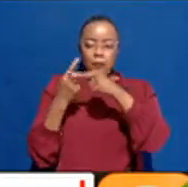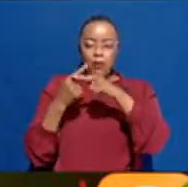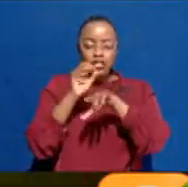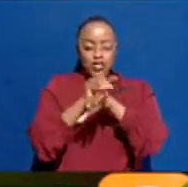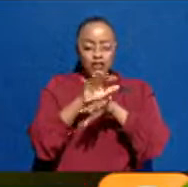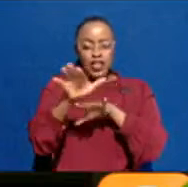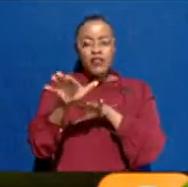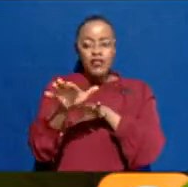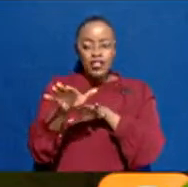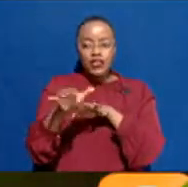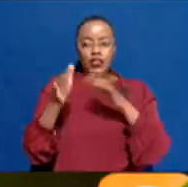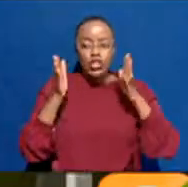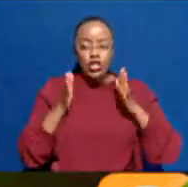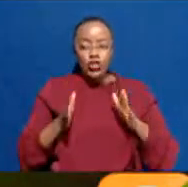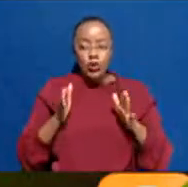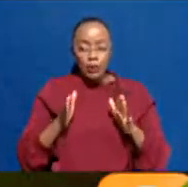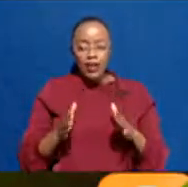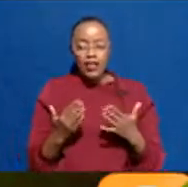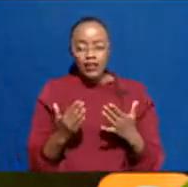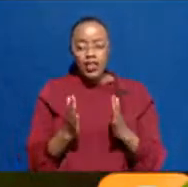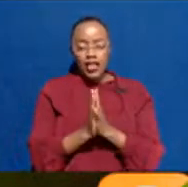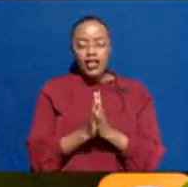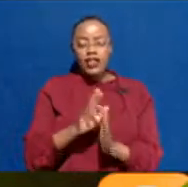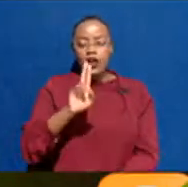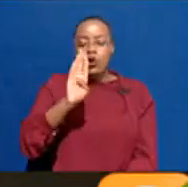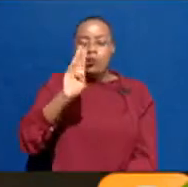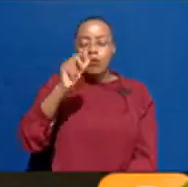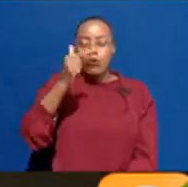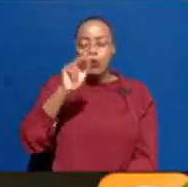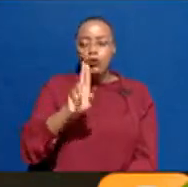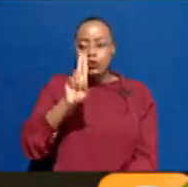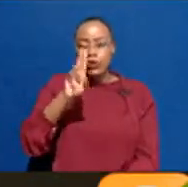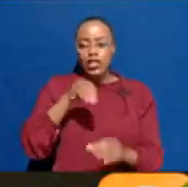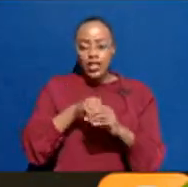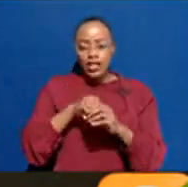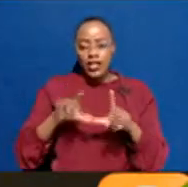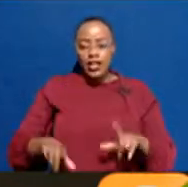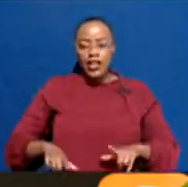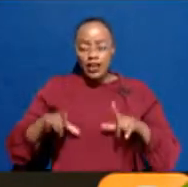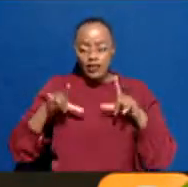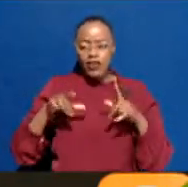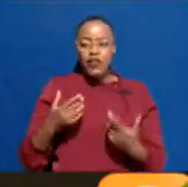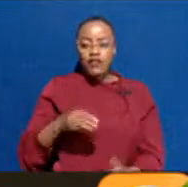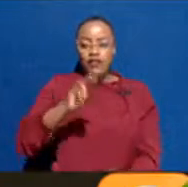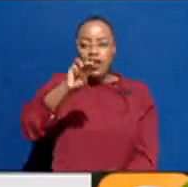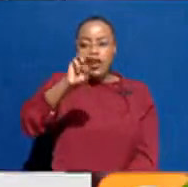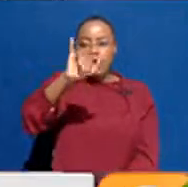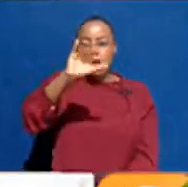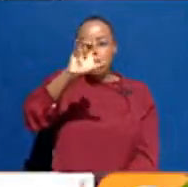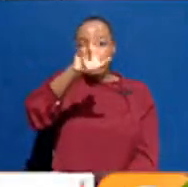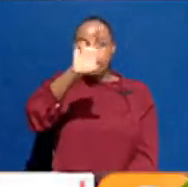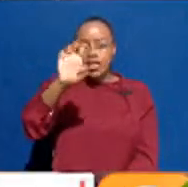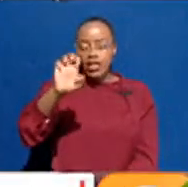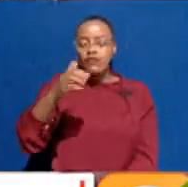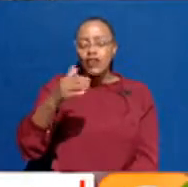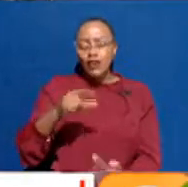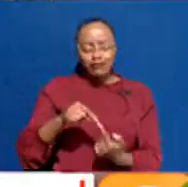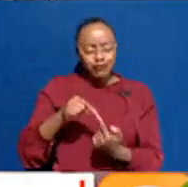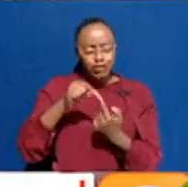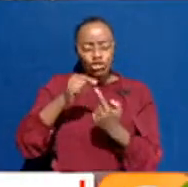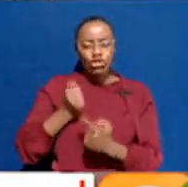influence on human beings and the utter aspect of life. Micere was a distinguished daughter of the